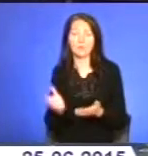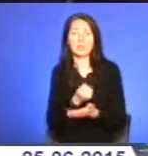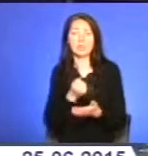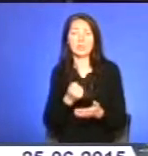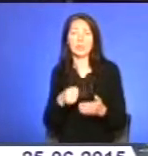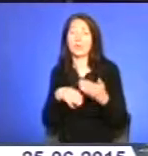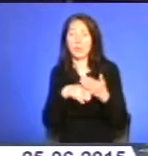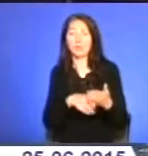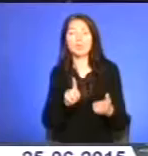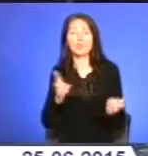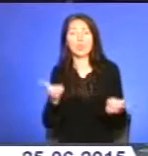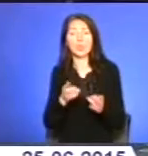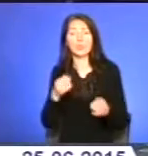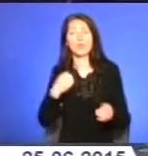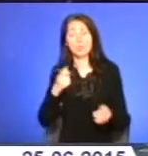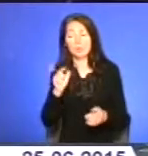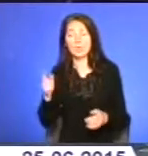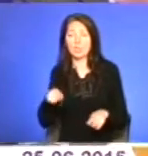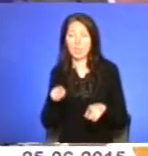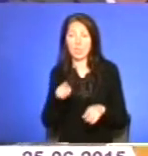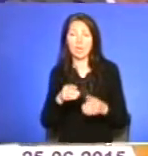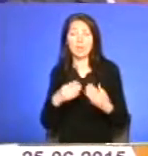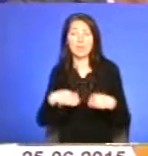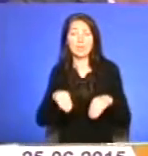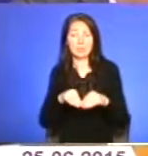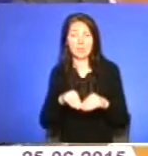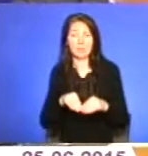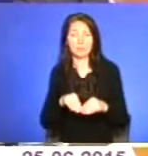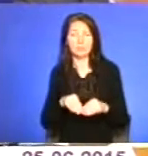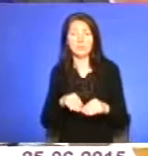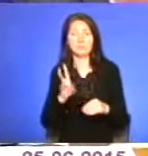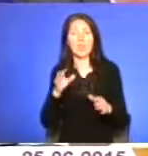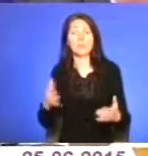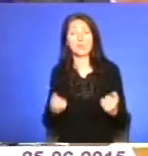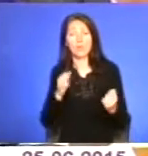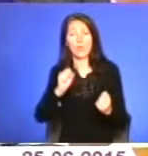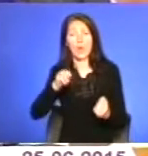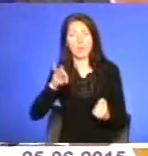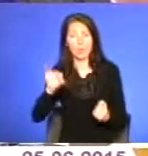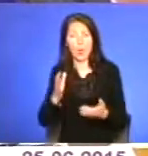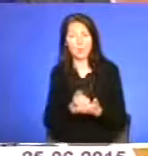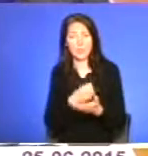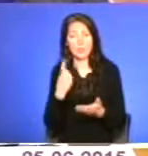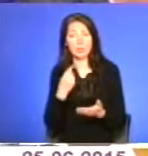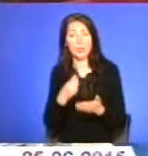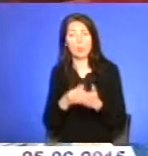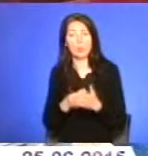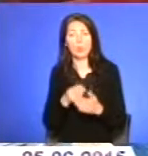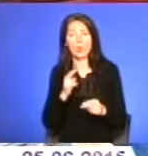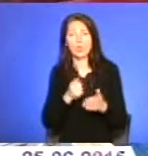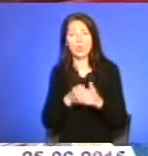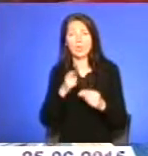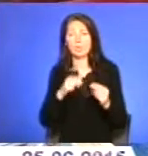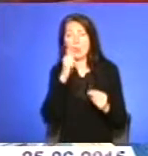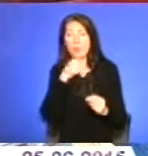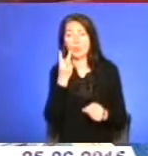та їх родини? Детальніше у сюжеті. На підтримку АТО у резерві обласного бюджету до кінця року 2 мільйони гривень.